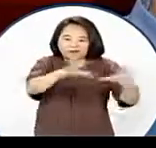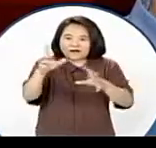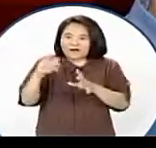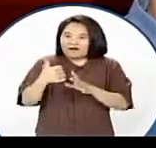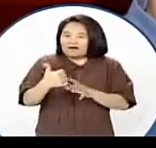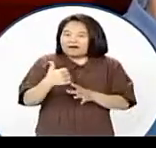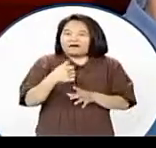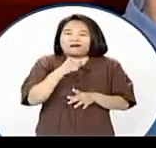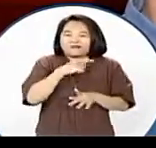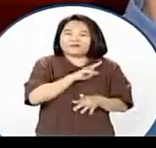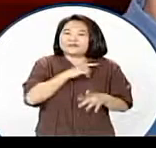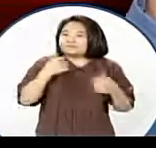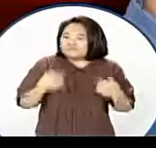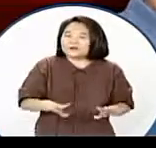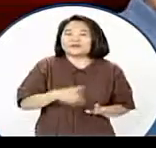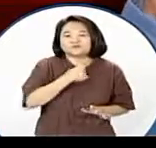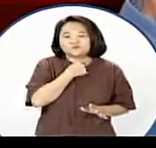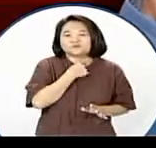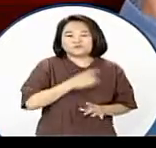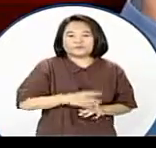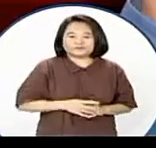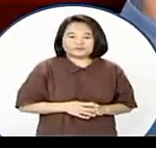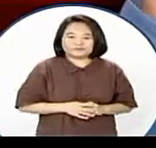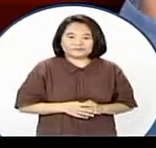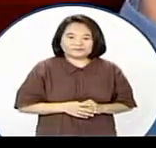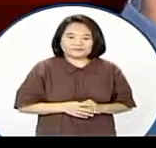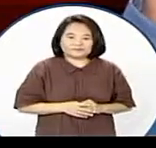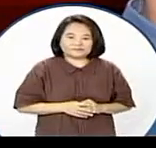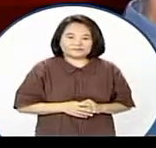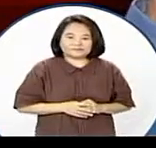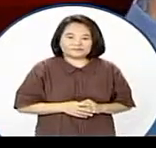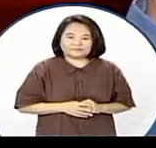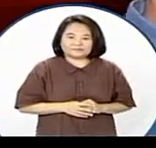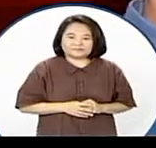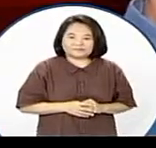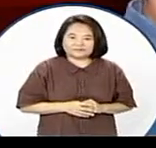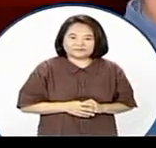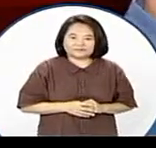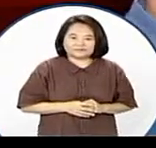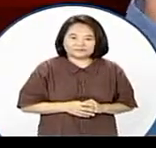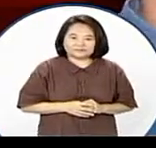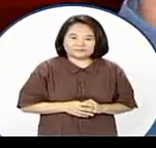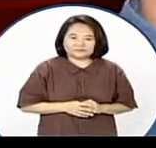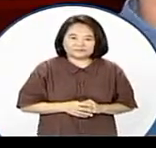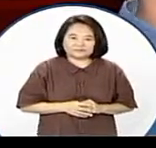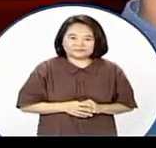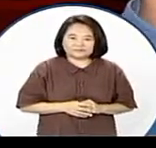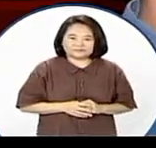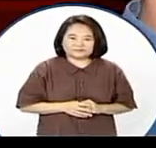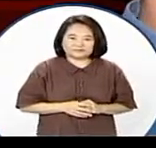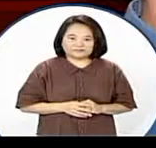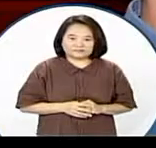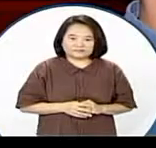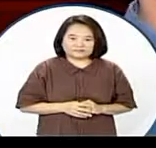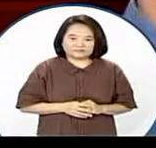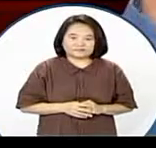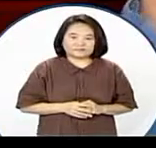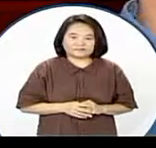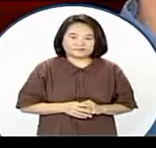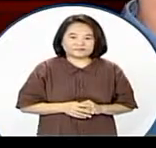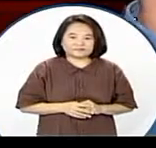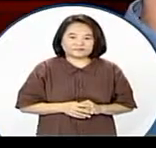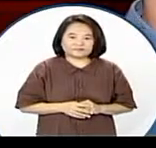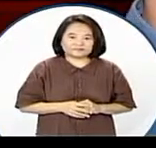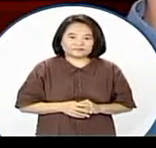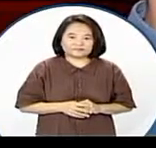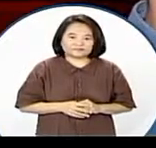咩？ 所以当我做这个曲子的时候，就是其实录完之后，整天都是那个旋律。对对